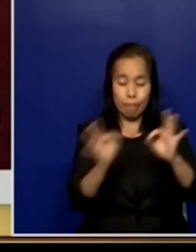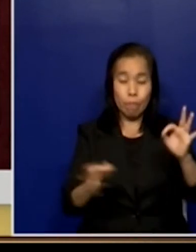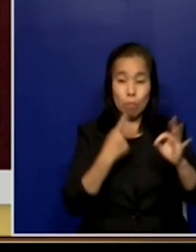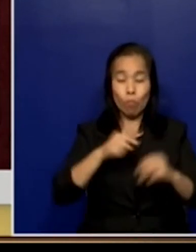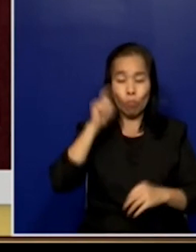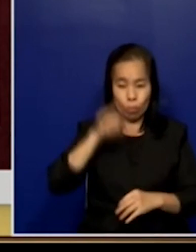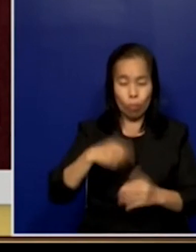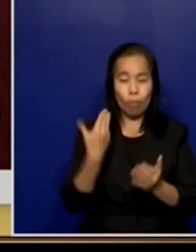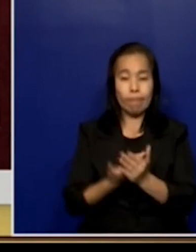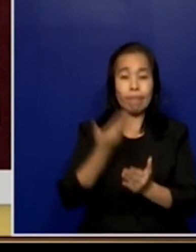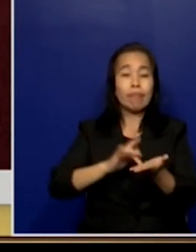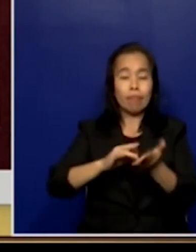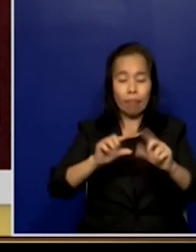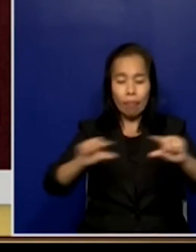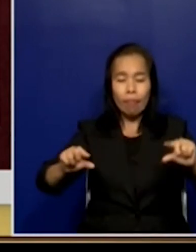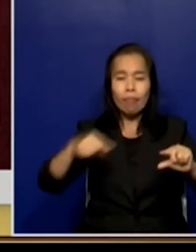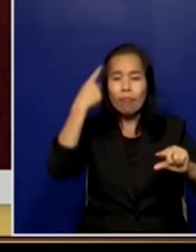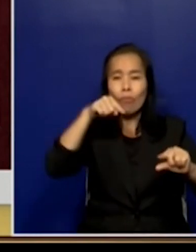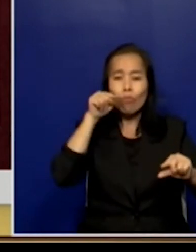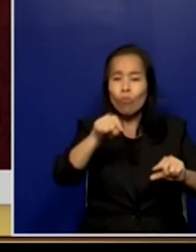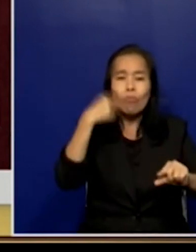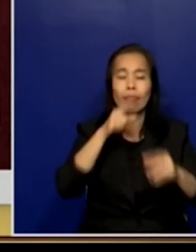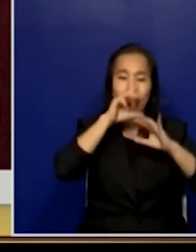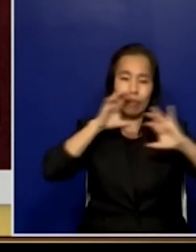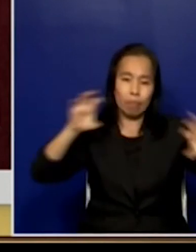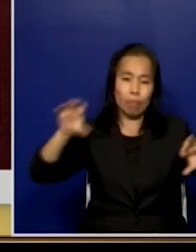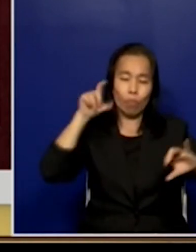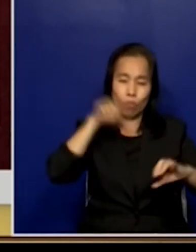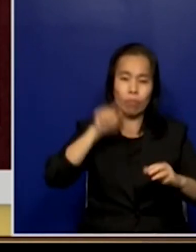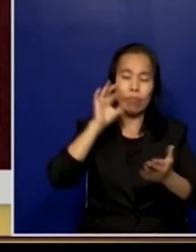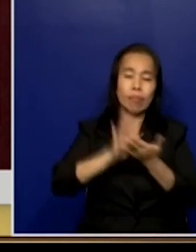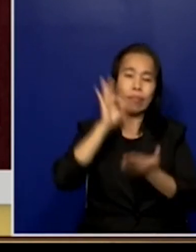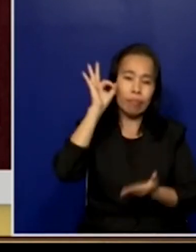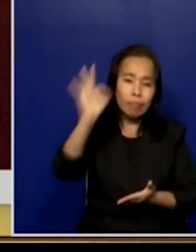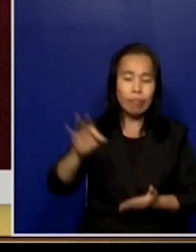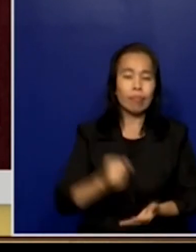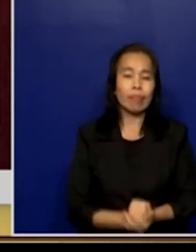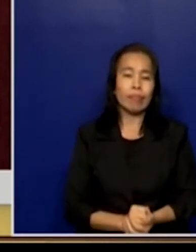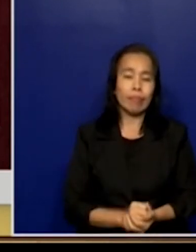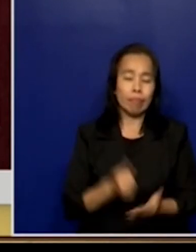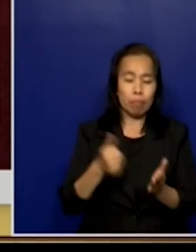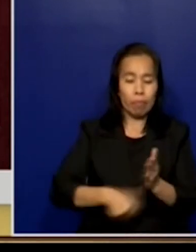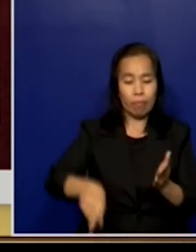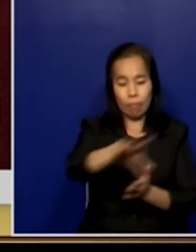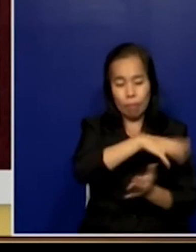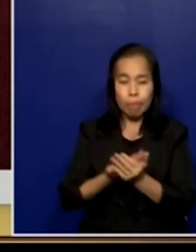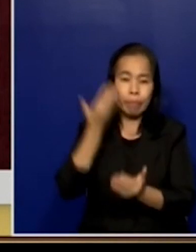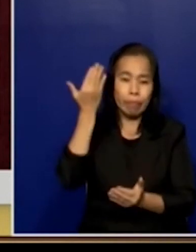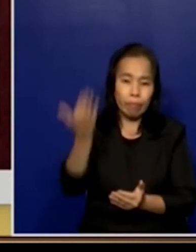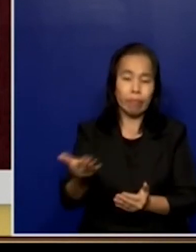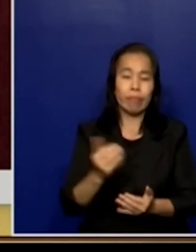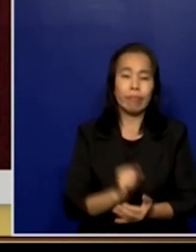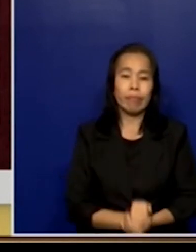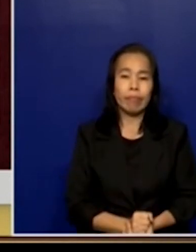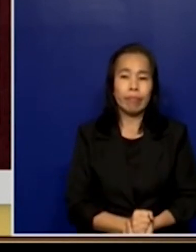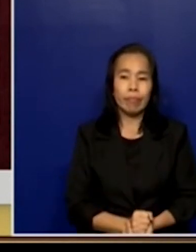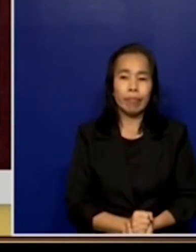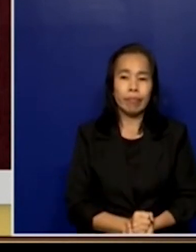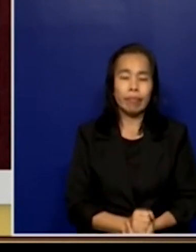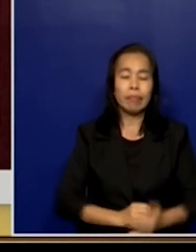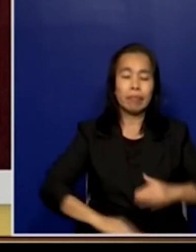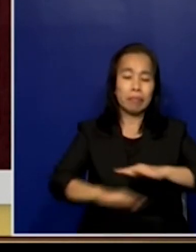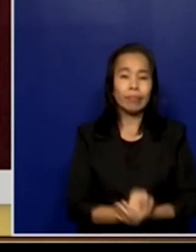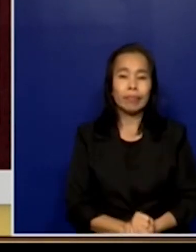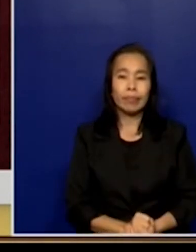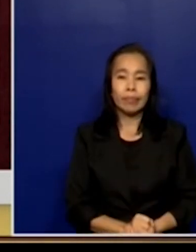จะตองซ้อวัซีนจเขาด้คุคใครครัคุณกคือรัฐบาลที่ต้องเอาเงินภาสีขปชาชไปซื้อวัซีนจ AstraZenecaนี่จงยืนยนได้